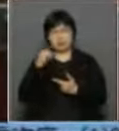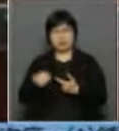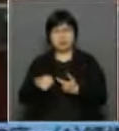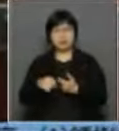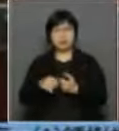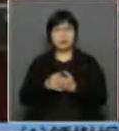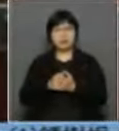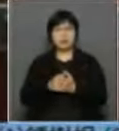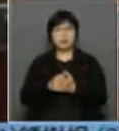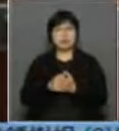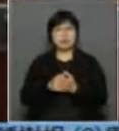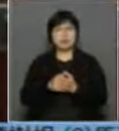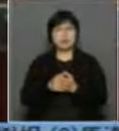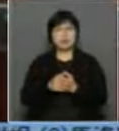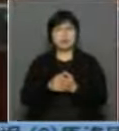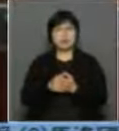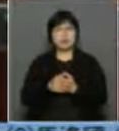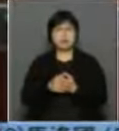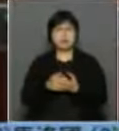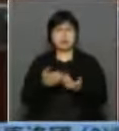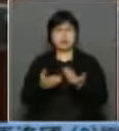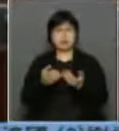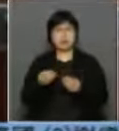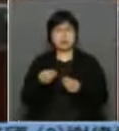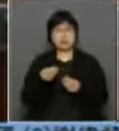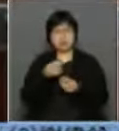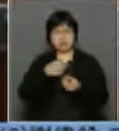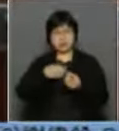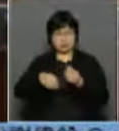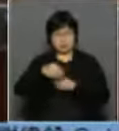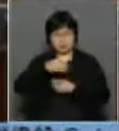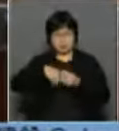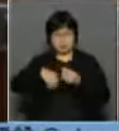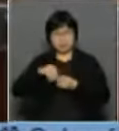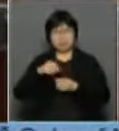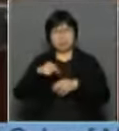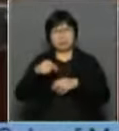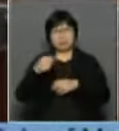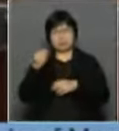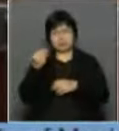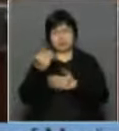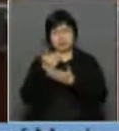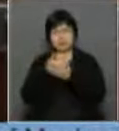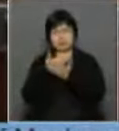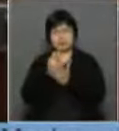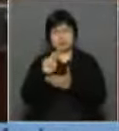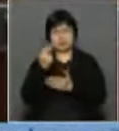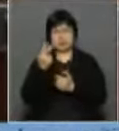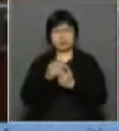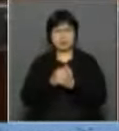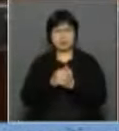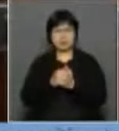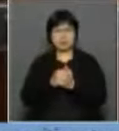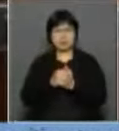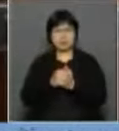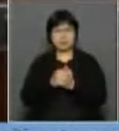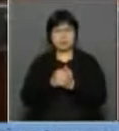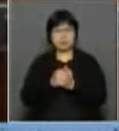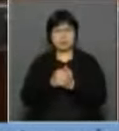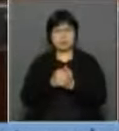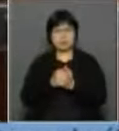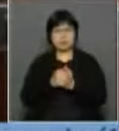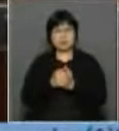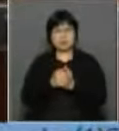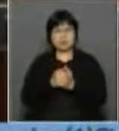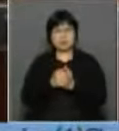呢可能個資金啊各方面呢就變咗三個蓋冚